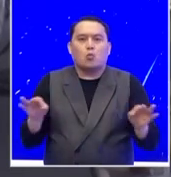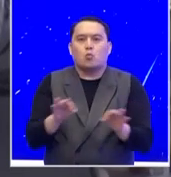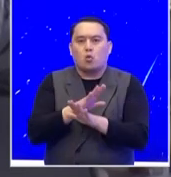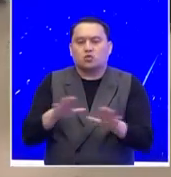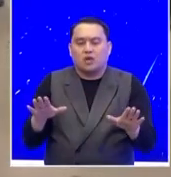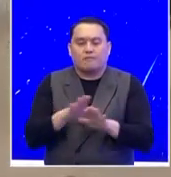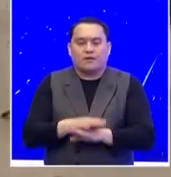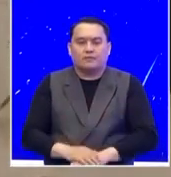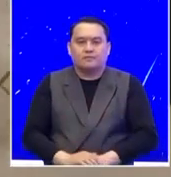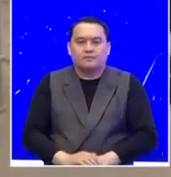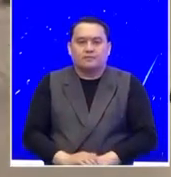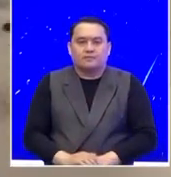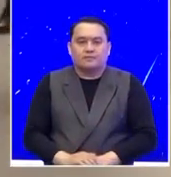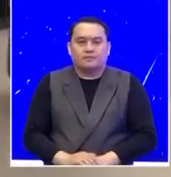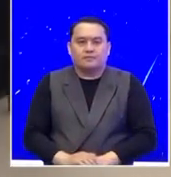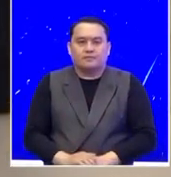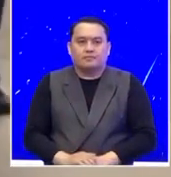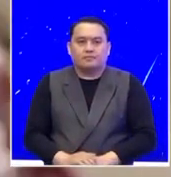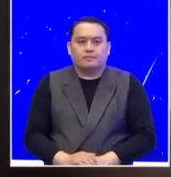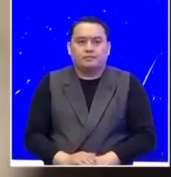там медиков.